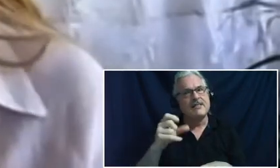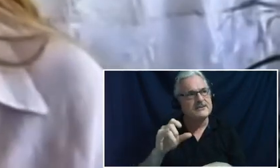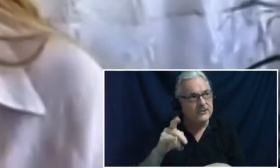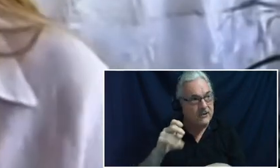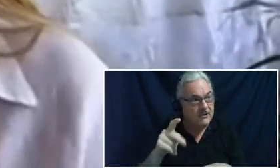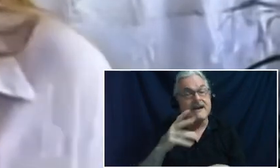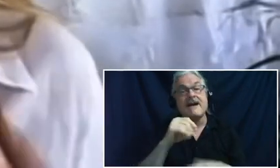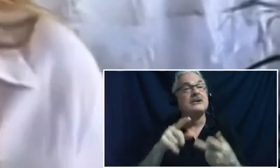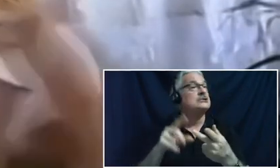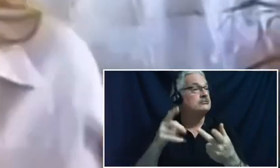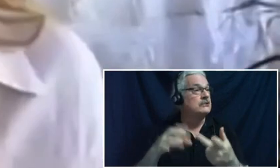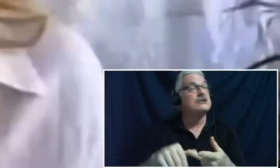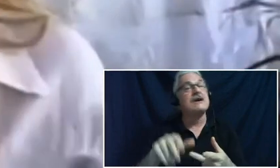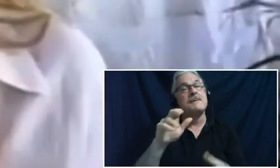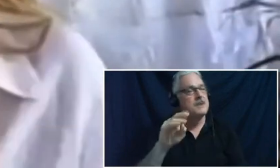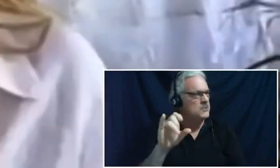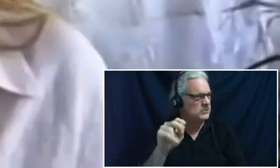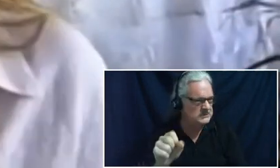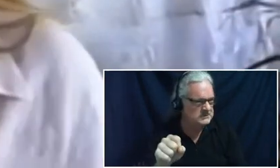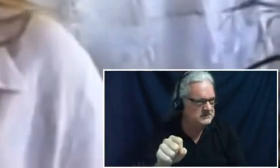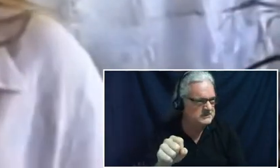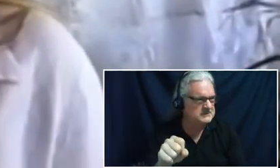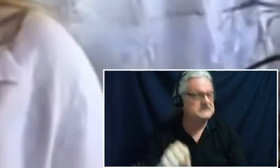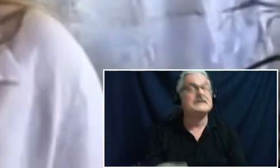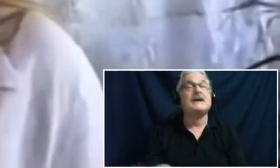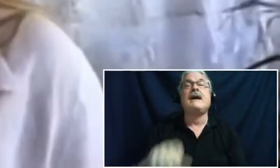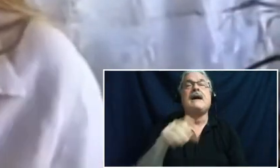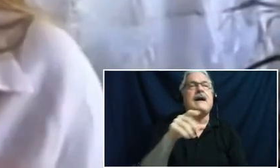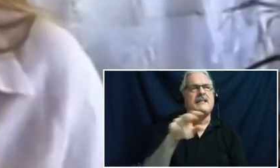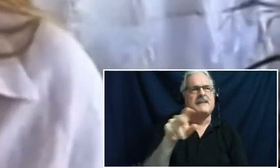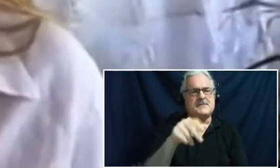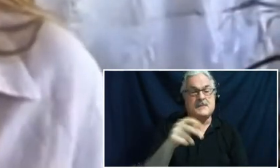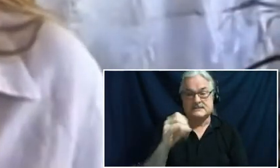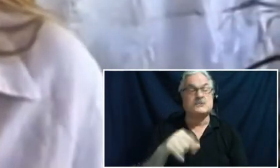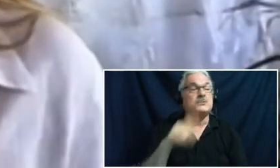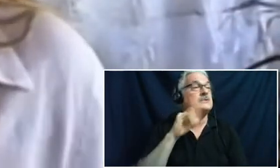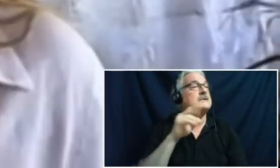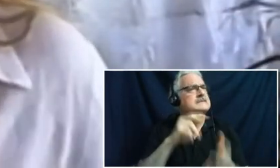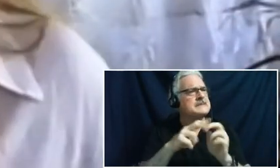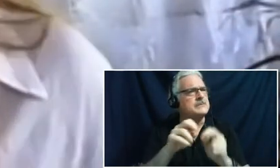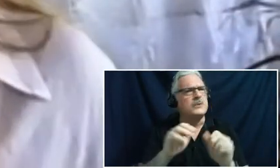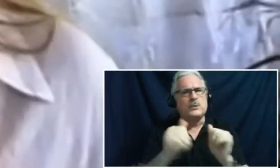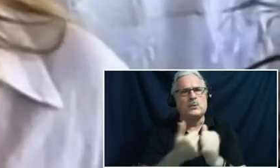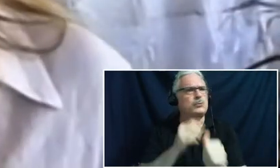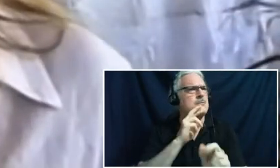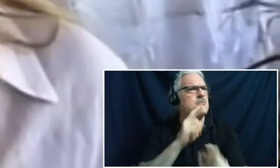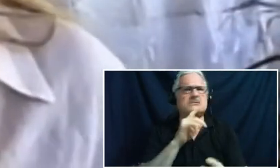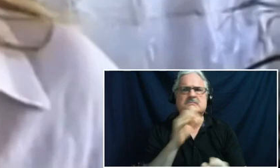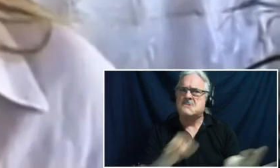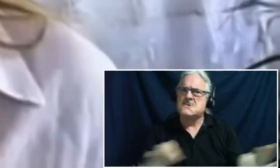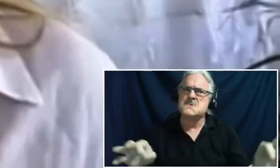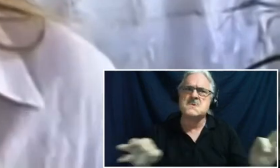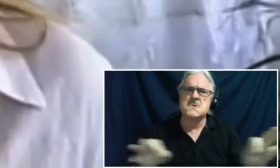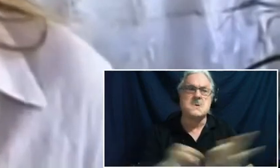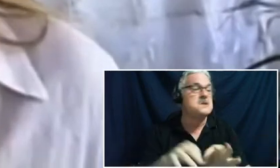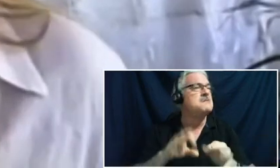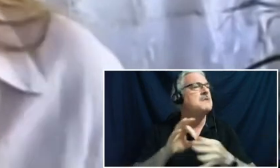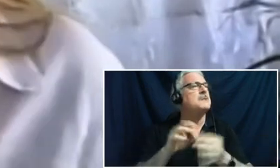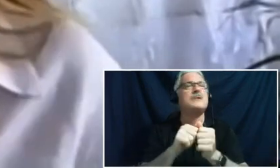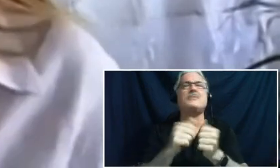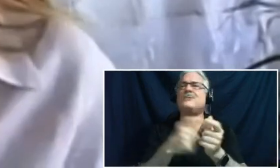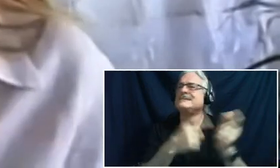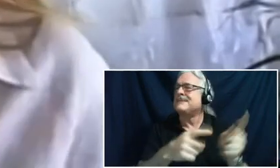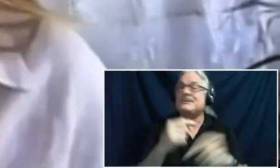Nouvelle-Zélande, Helen Clark, et le directeur Manos Antoninis. Helen et Manos vont examiner la façon dont le nouveau rapport est très pertinent par rapport à ce qui se produit dans le monde